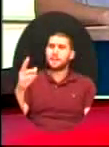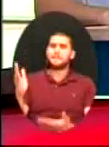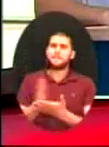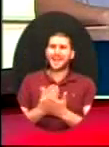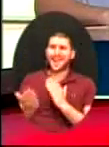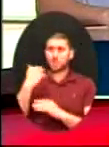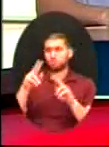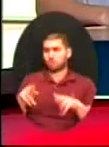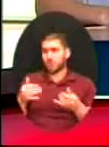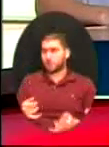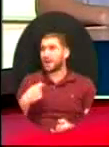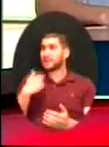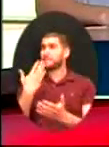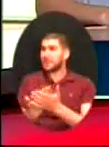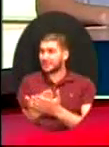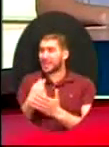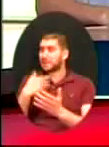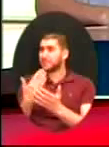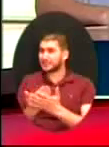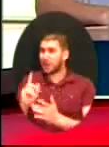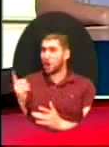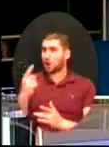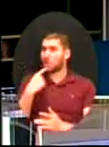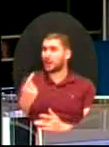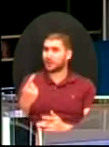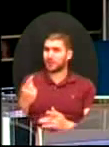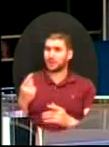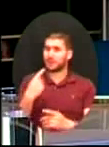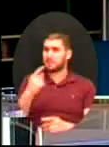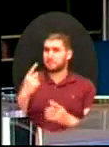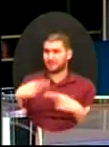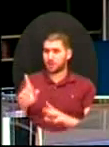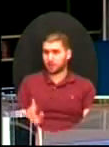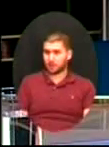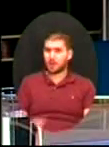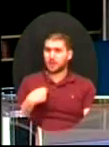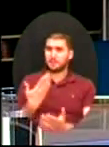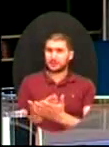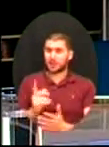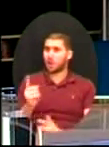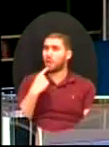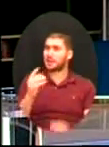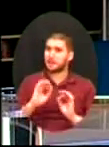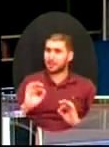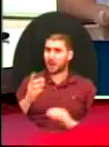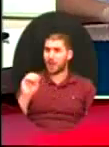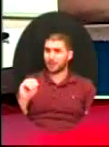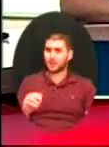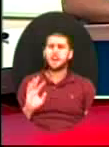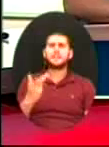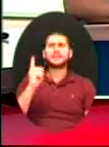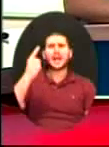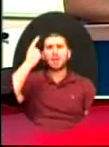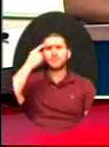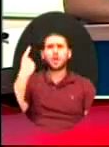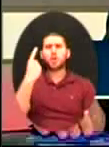אגב שקיימות היום. אני מציע להם לא לטעות את ההערה הזו בבית. אני מציע להם לא להגיד את זה למרגי בכלל. קודם כל, מה צריך לחשוב